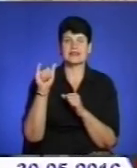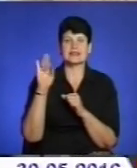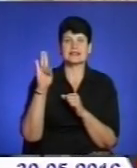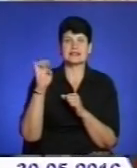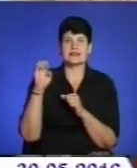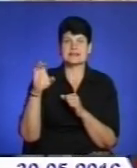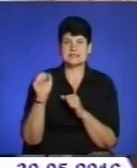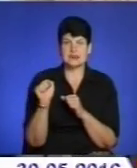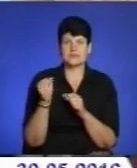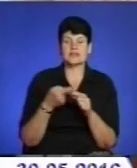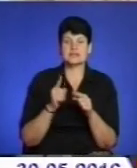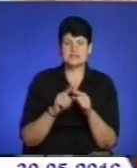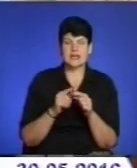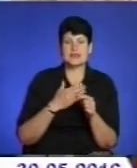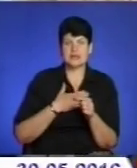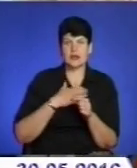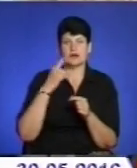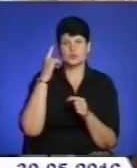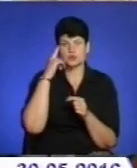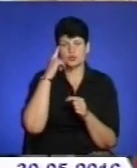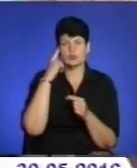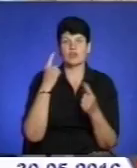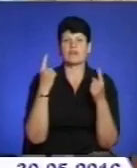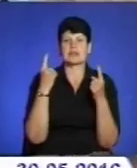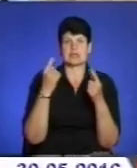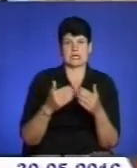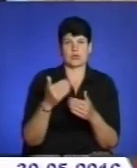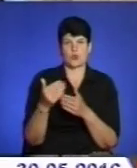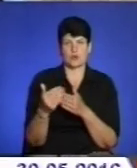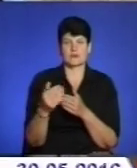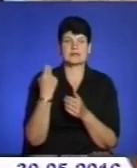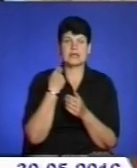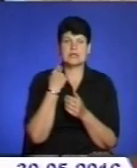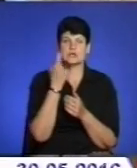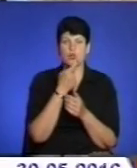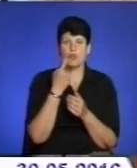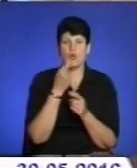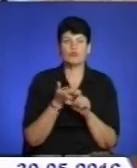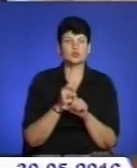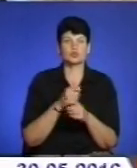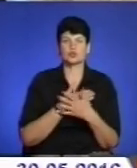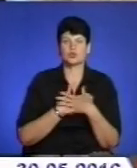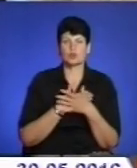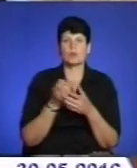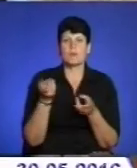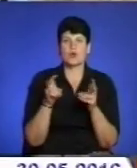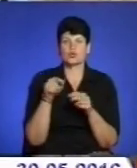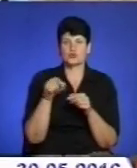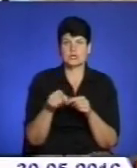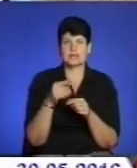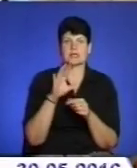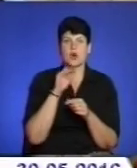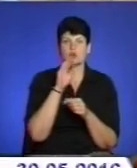рекордів Гіннеса, це, я думаю, досить великий крок. Англійську мову дуже люблю. Приходжу сюди на розмовний клуб